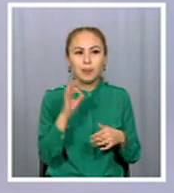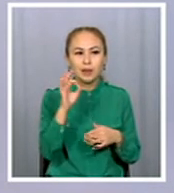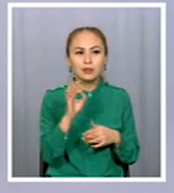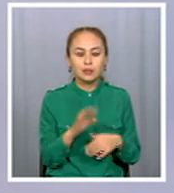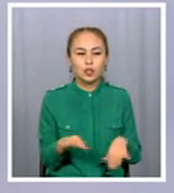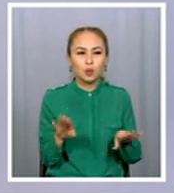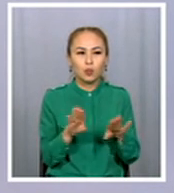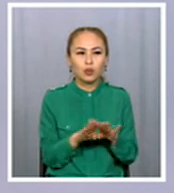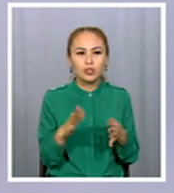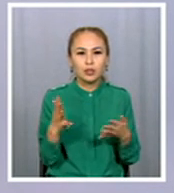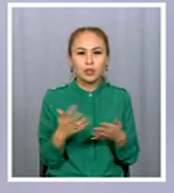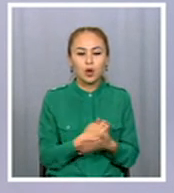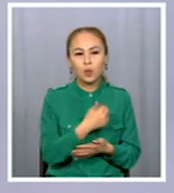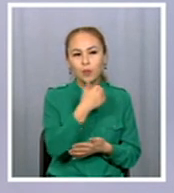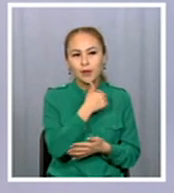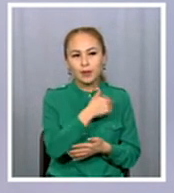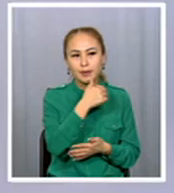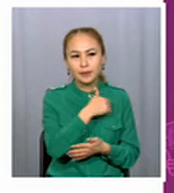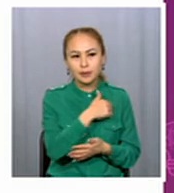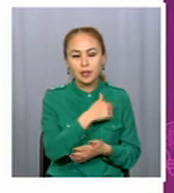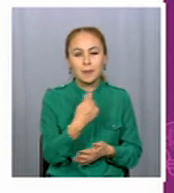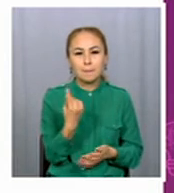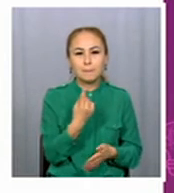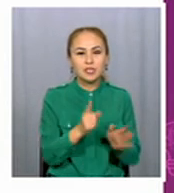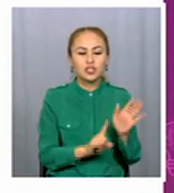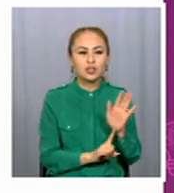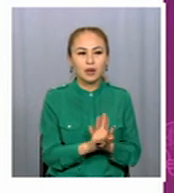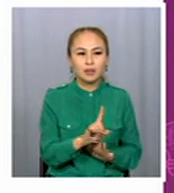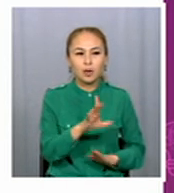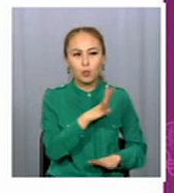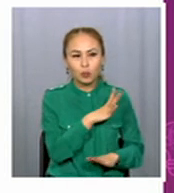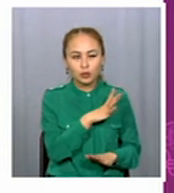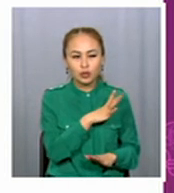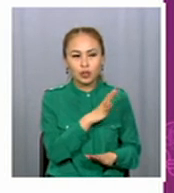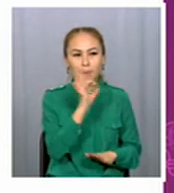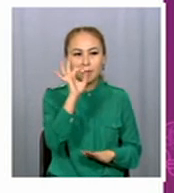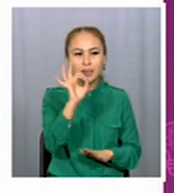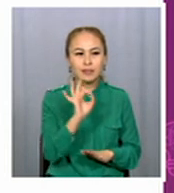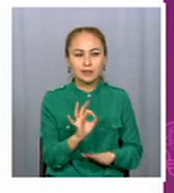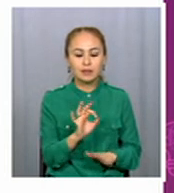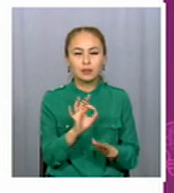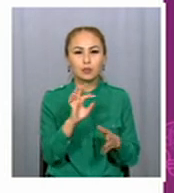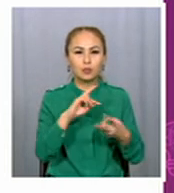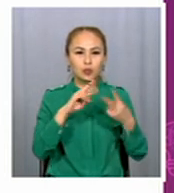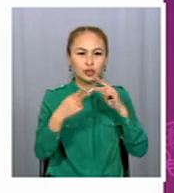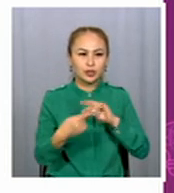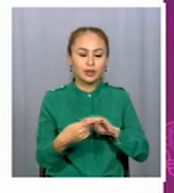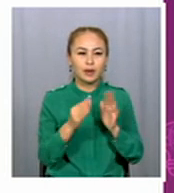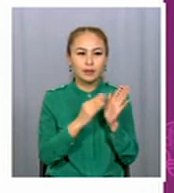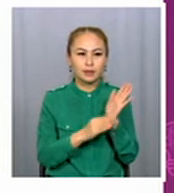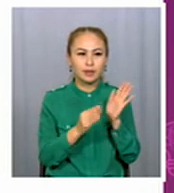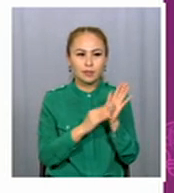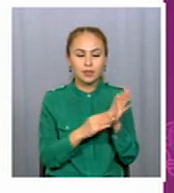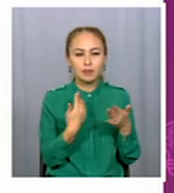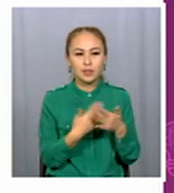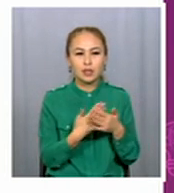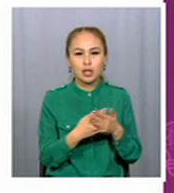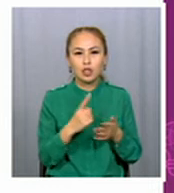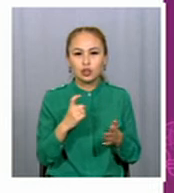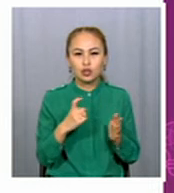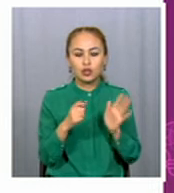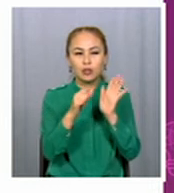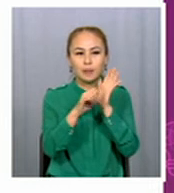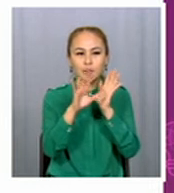тауып алайық. Дәл сондай бірінші қадам бойынша процентті бөлшекке айналдырып аламыз. Яғни 100-ден